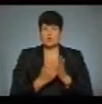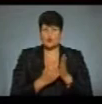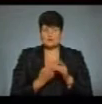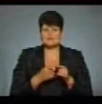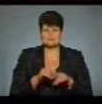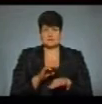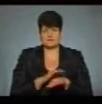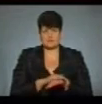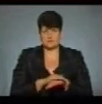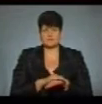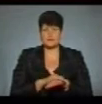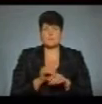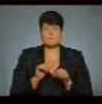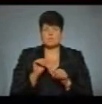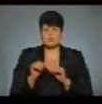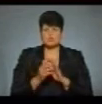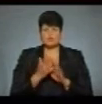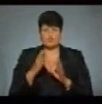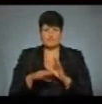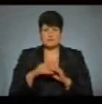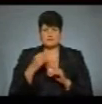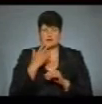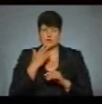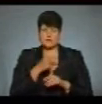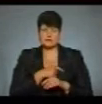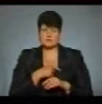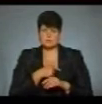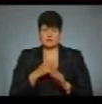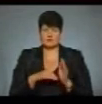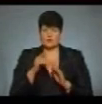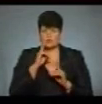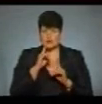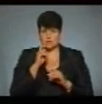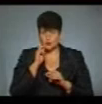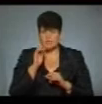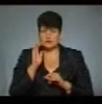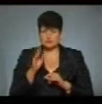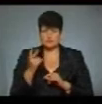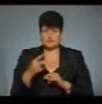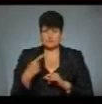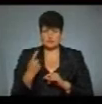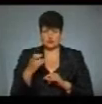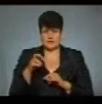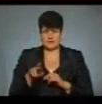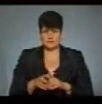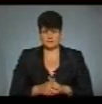фактами. Нагадаю, позачергові вибори народних депутатів до Верховної Ради України відбудуться 21 липня.